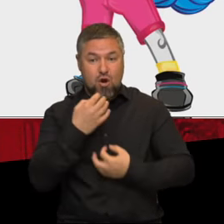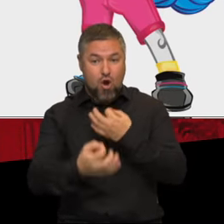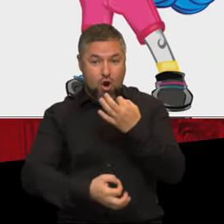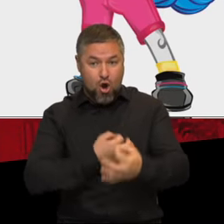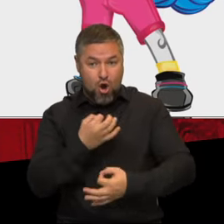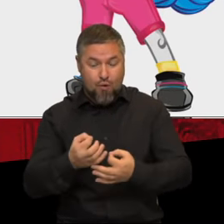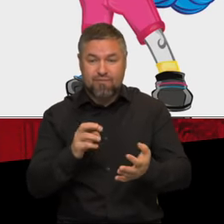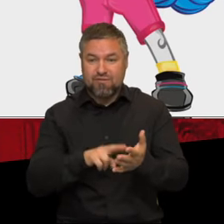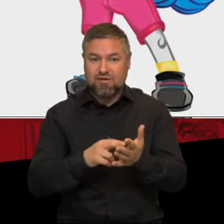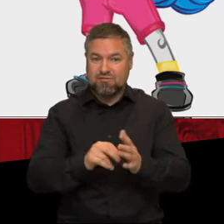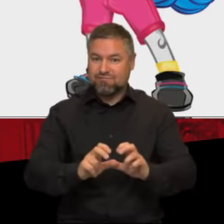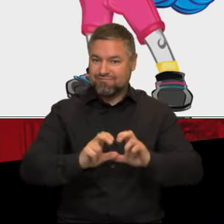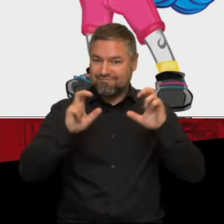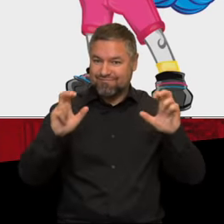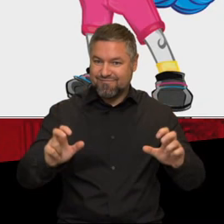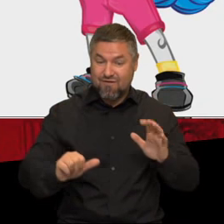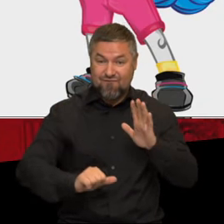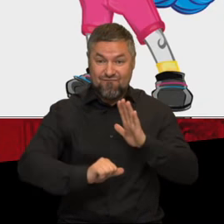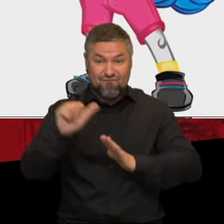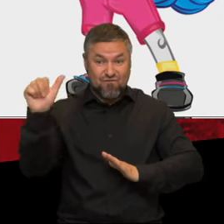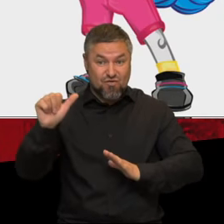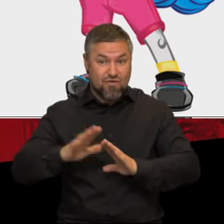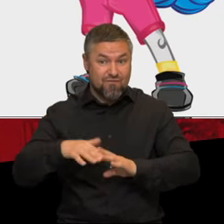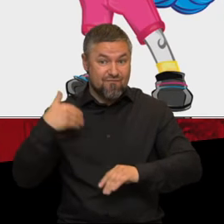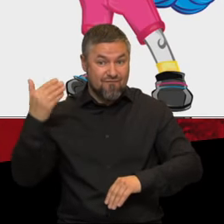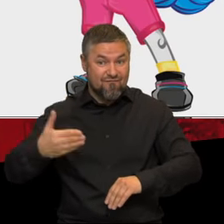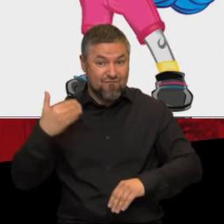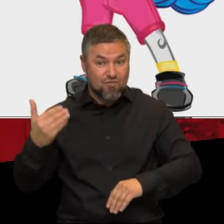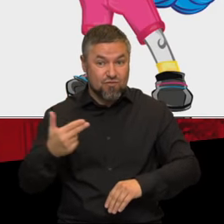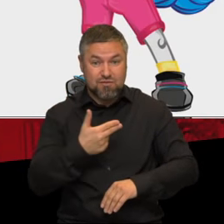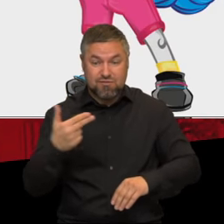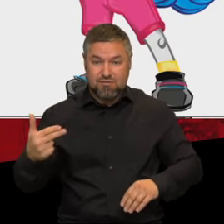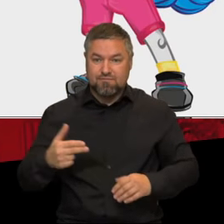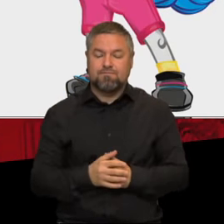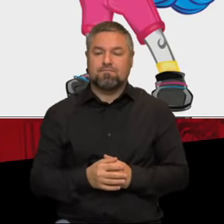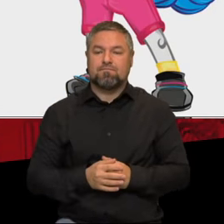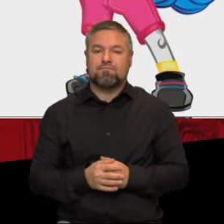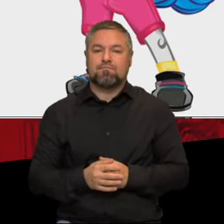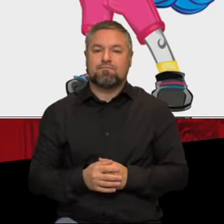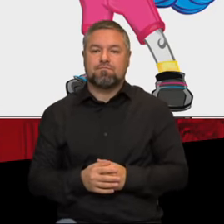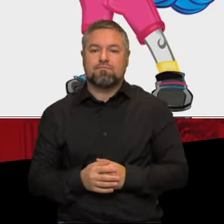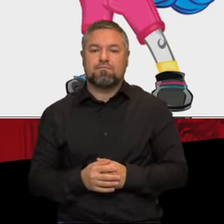się podczas wyjątkowego wykładu inauguracyjnego.